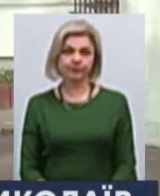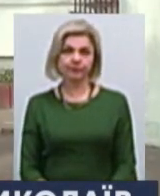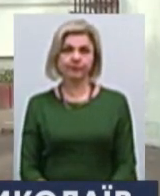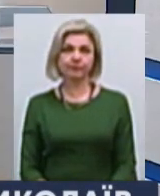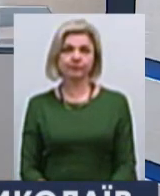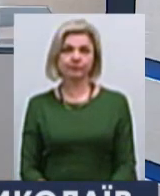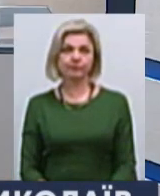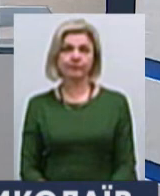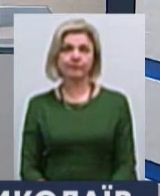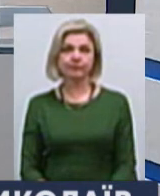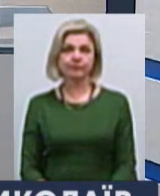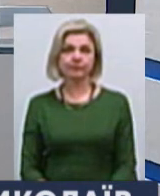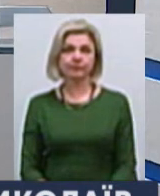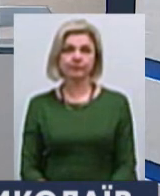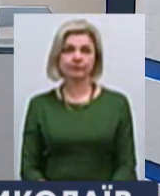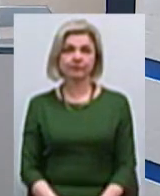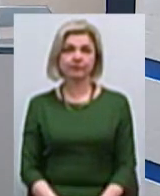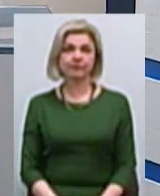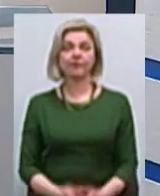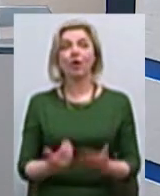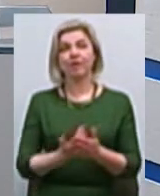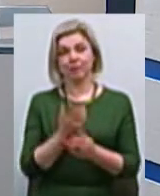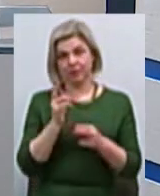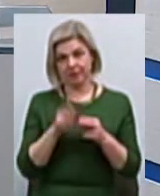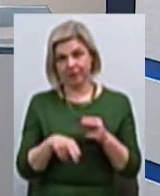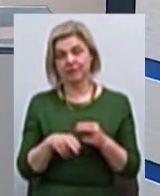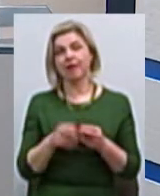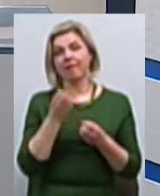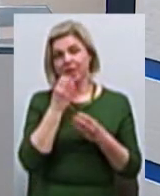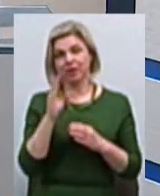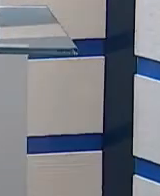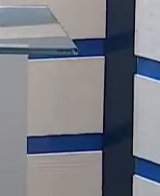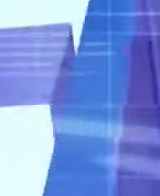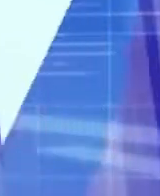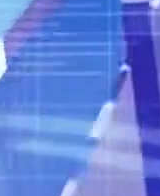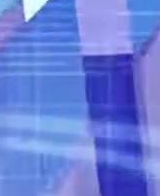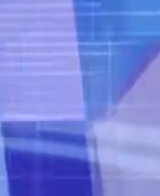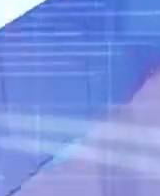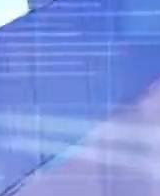Миколаївщини. На цьому наш випуск завершено. Гарного вам вечора.